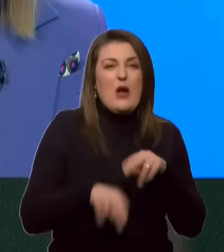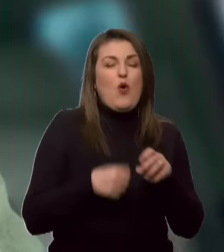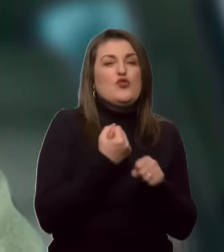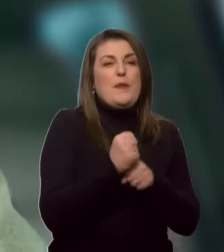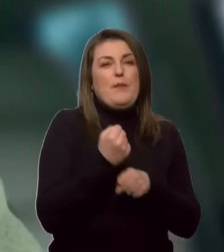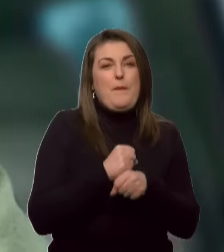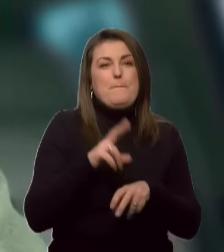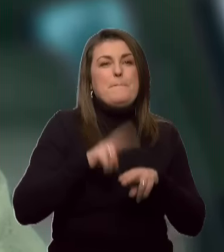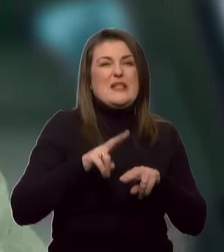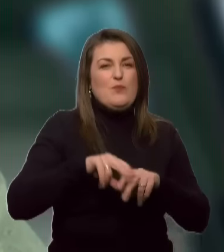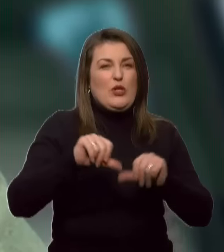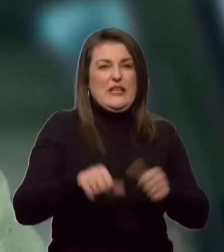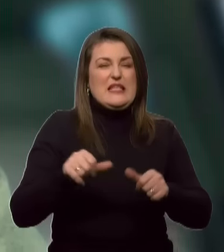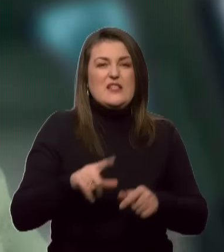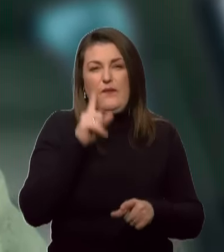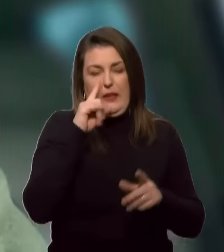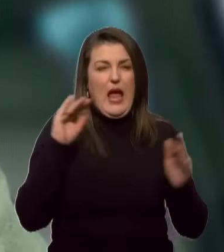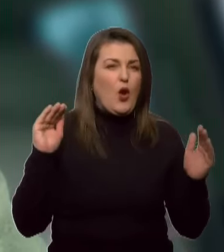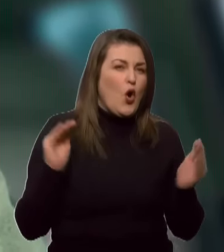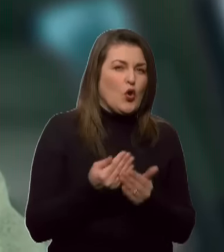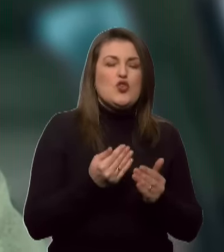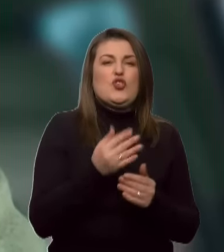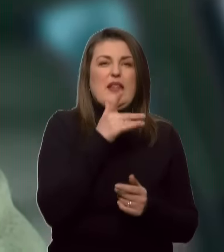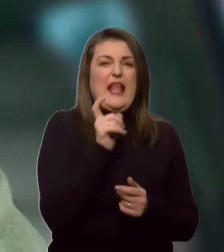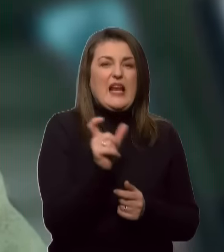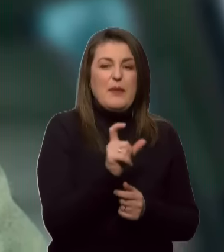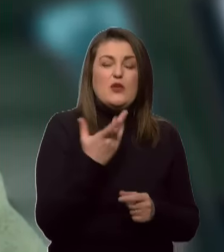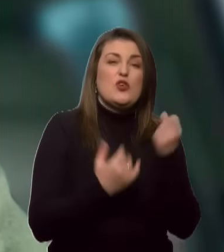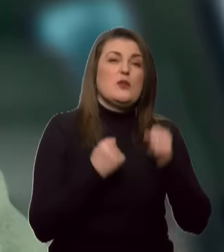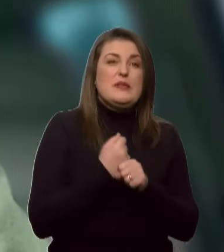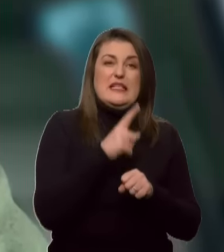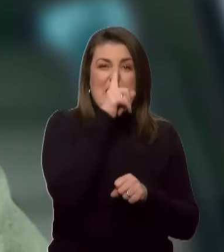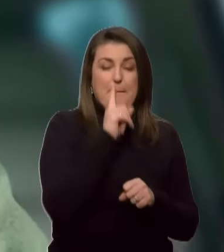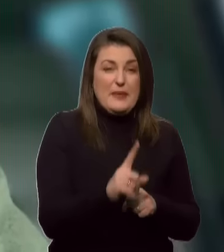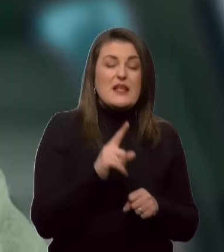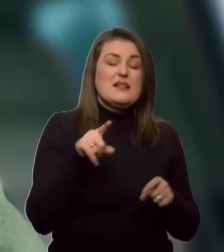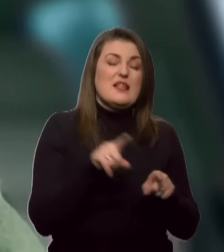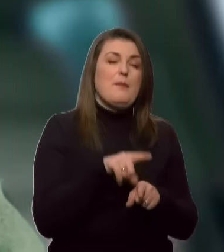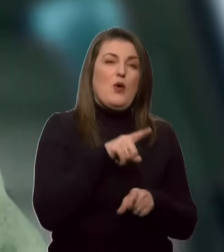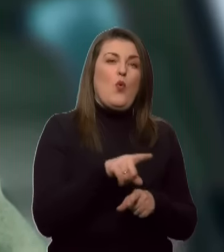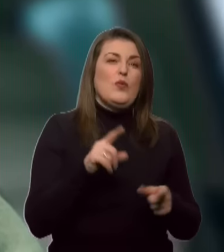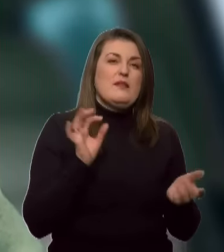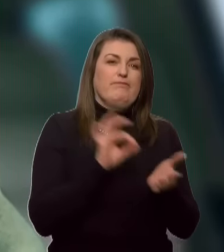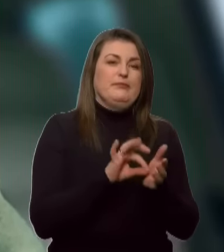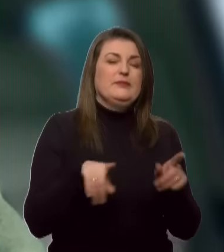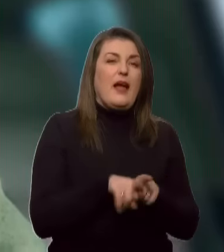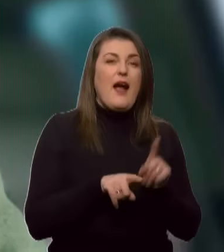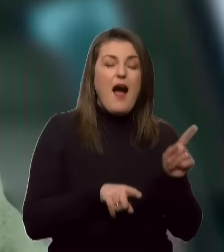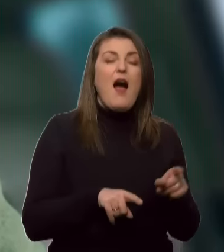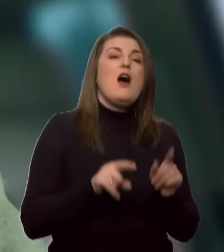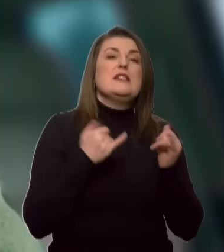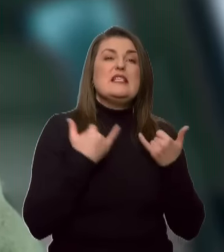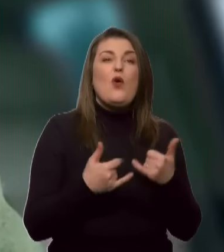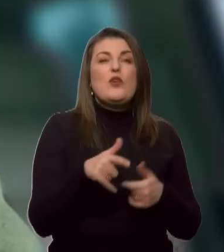примусову паспортизацію в найкоротший термін. Якщо можливо це зробити за місяць, то саме така в них стоїть мета. Тож сьогодні